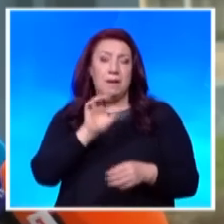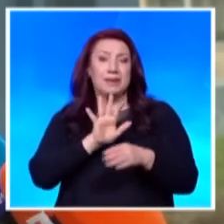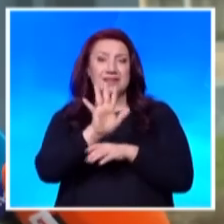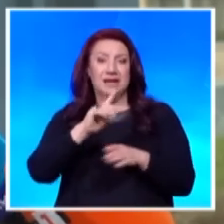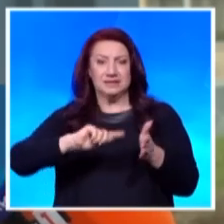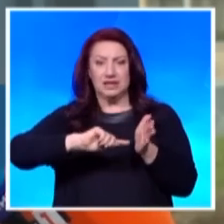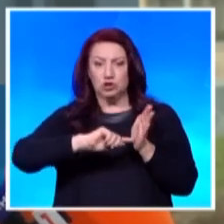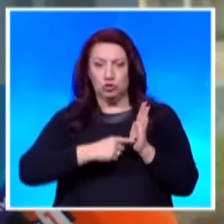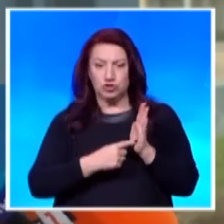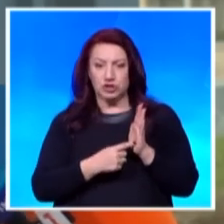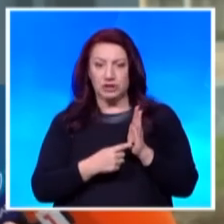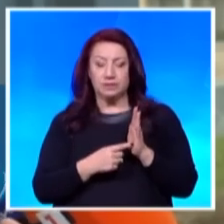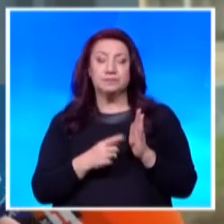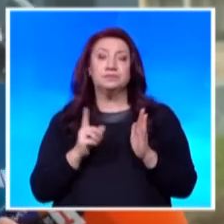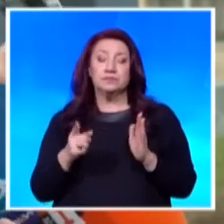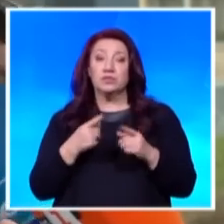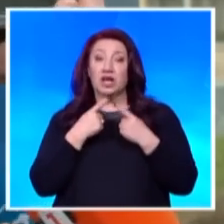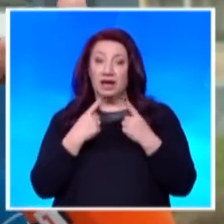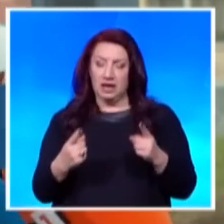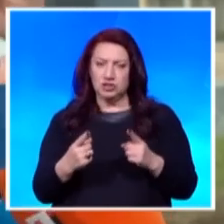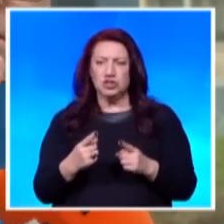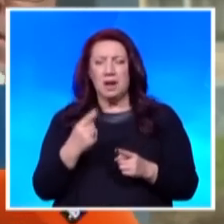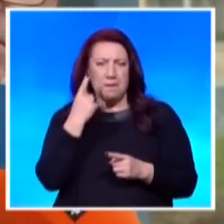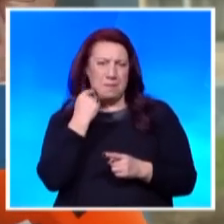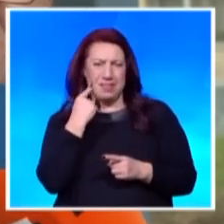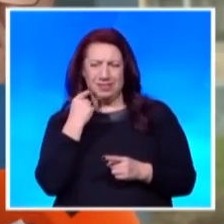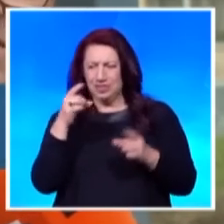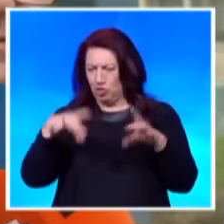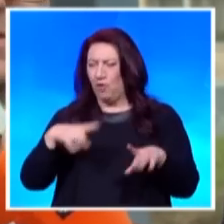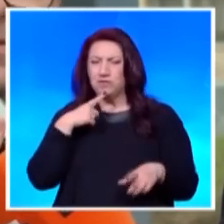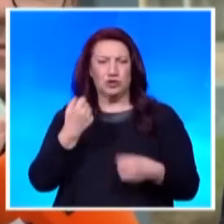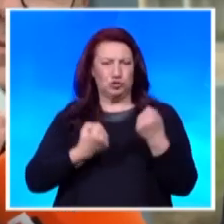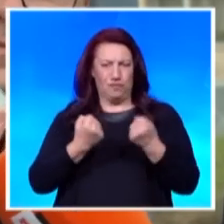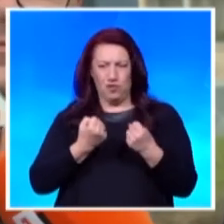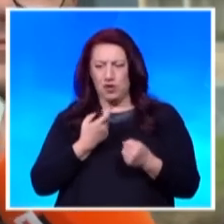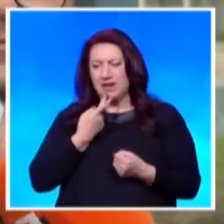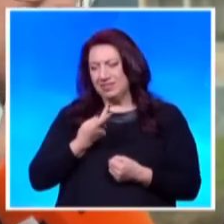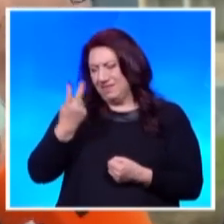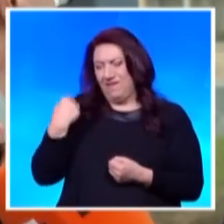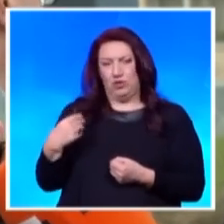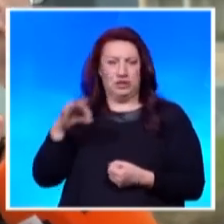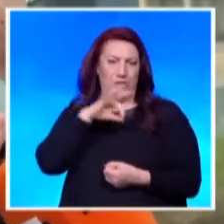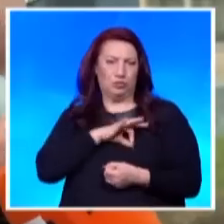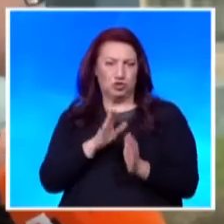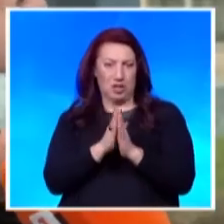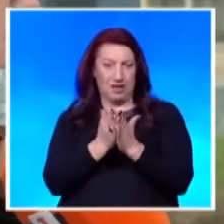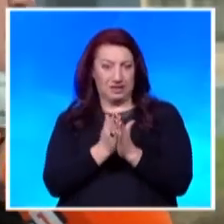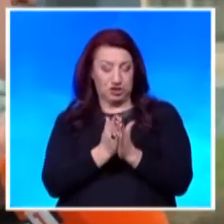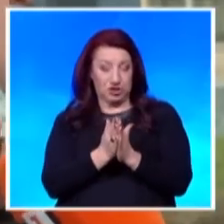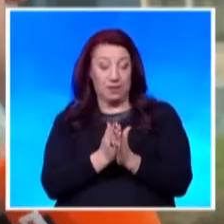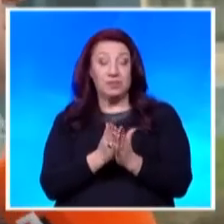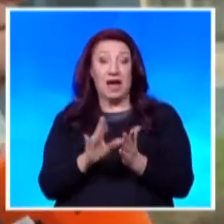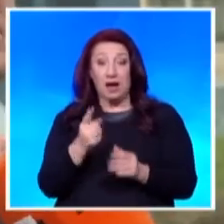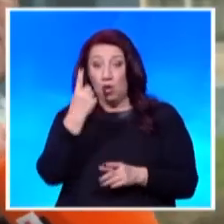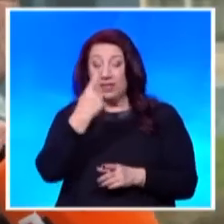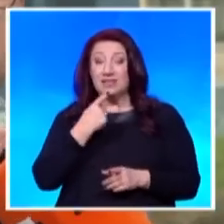да посоча за нови водачи, които са придобили свидетелство от 2 години, ако допуснат в рамките на